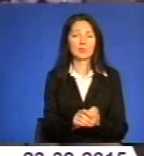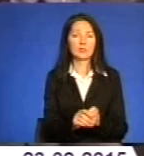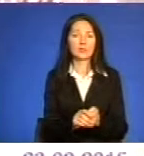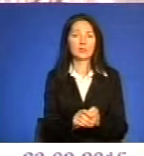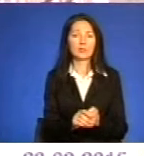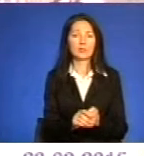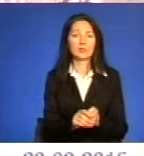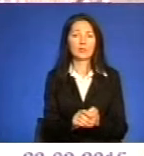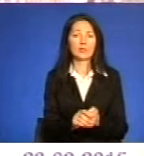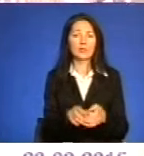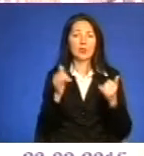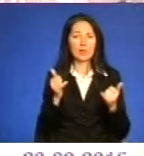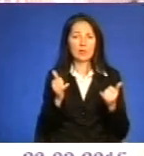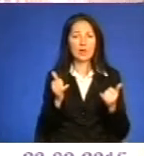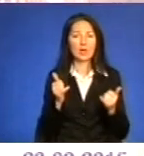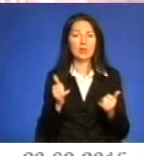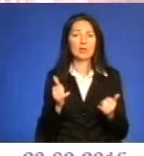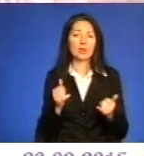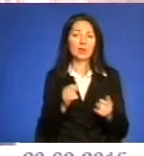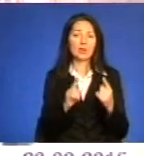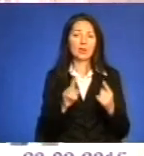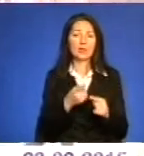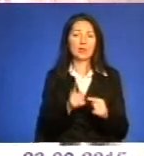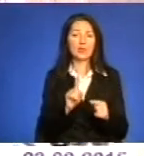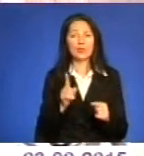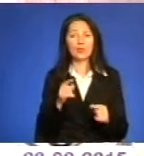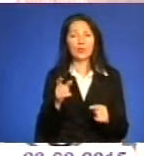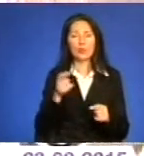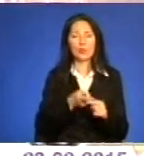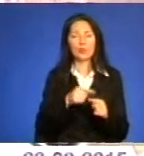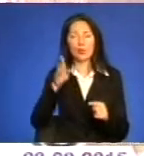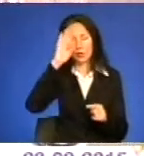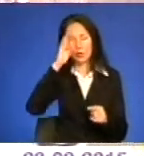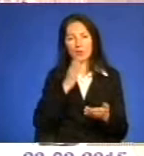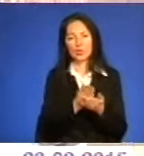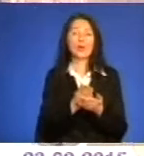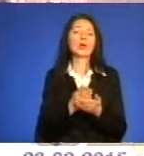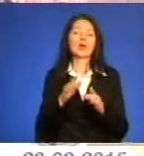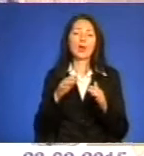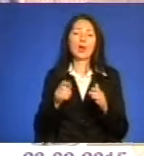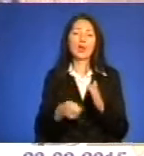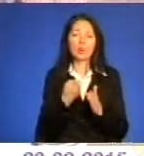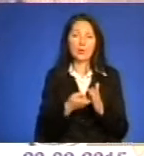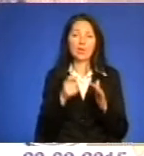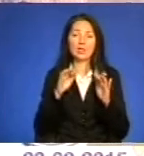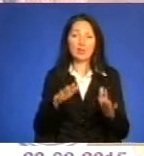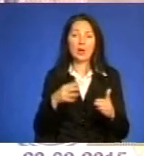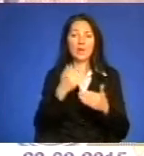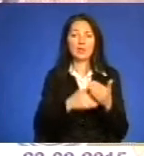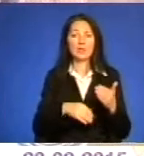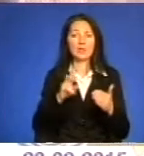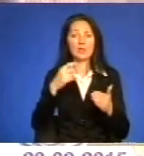вилізло. На даний час відносно даного громадянина відкрито кримінальне провадження за статтею 115 Кримінального кодексу України, а